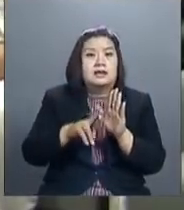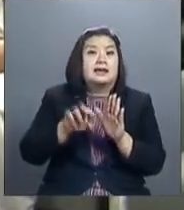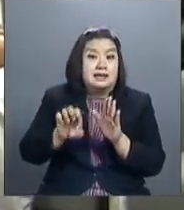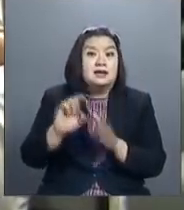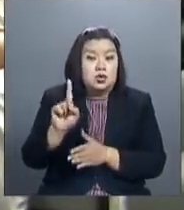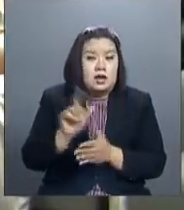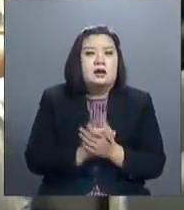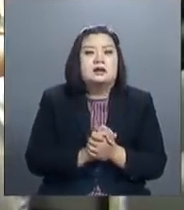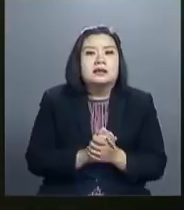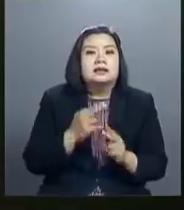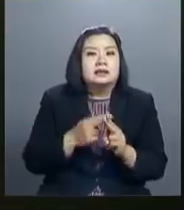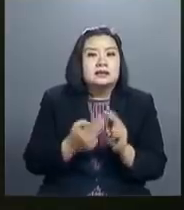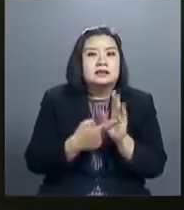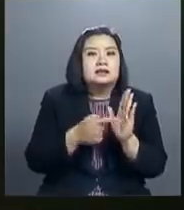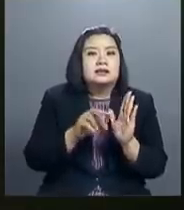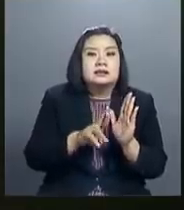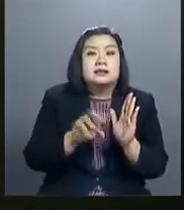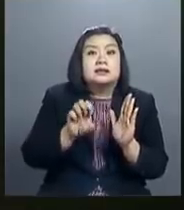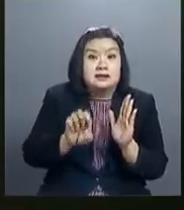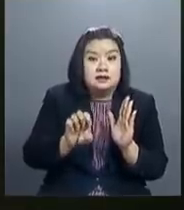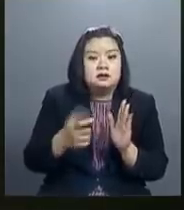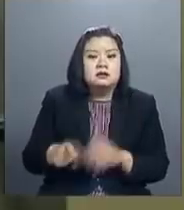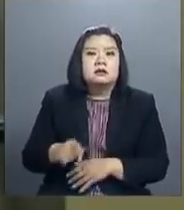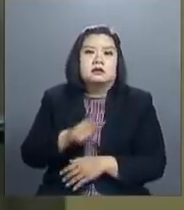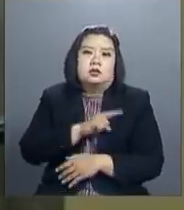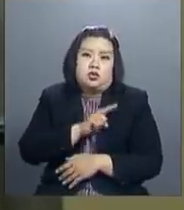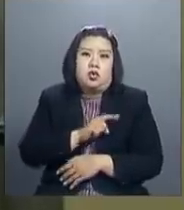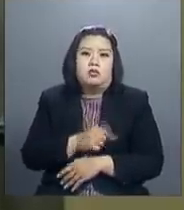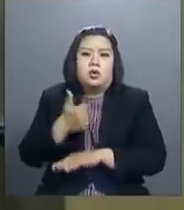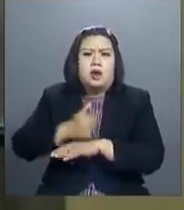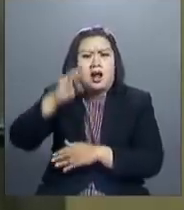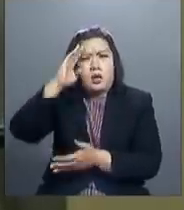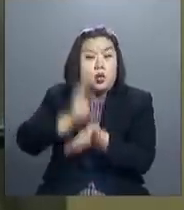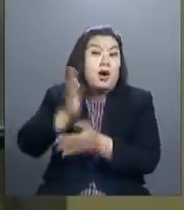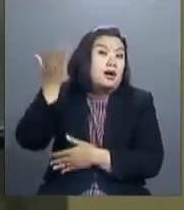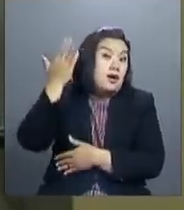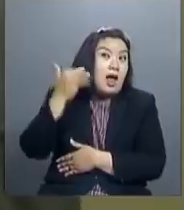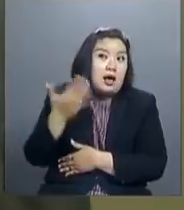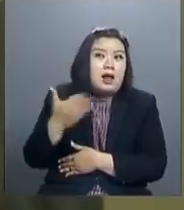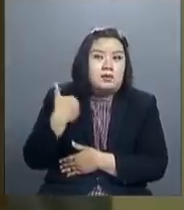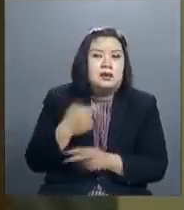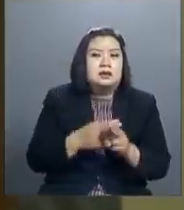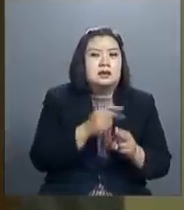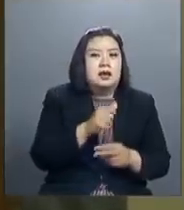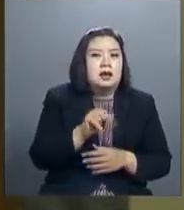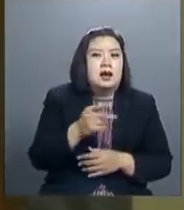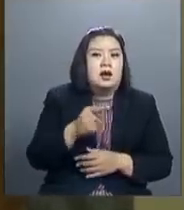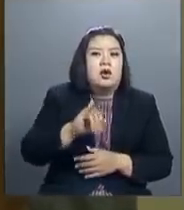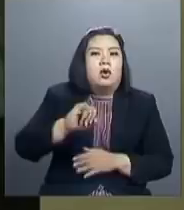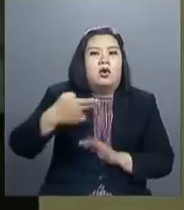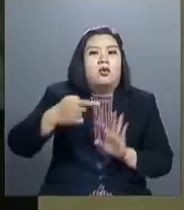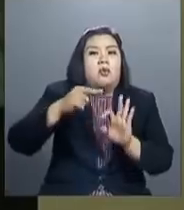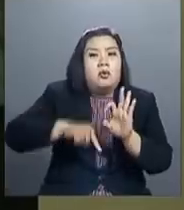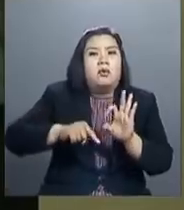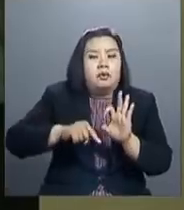ยพลตำรวจเอกเสรีพิสุทธิ์เตมียเวทแล้วก็อาจจะหมายรวมไปถึงพรรคอนาคตของนายธนาธรจึงรุ่งเรืองกิจ